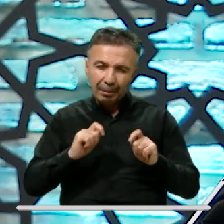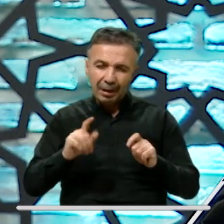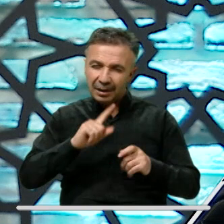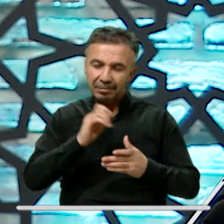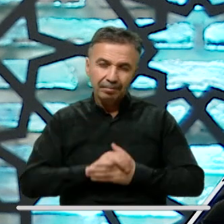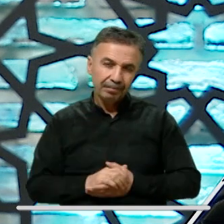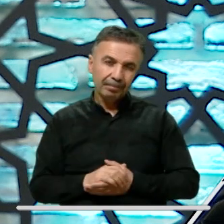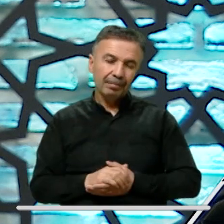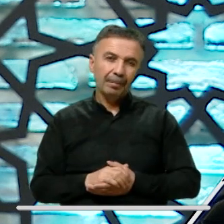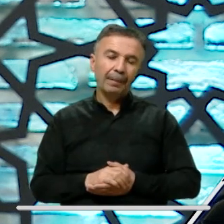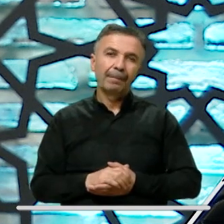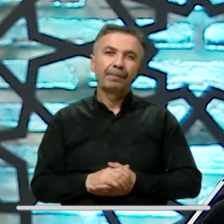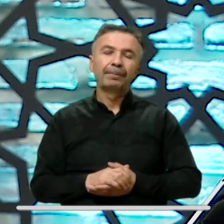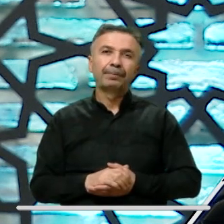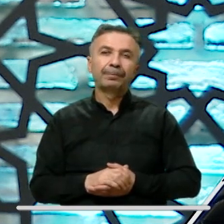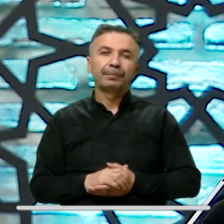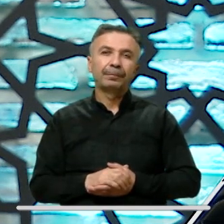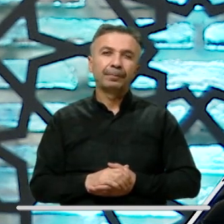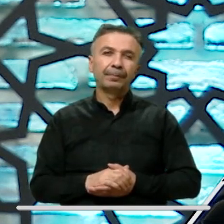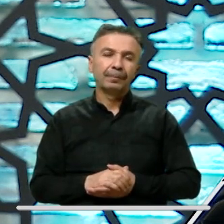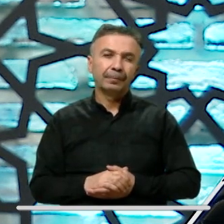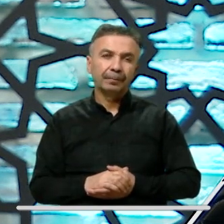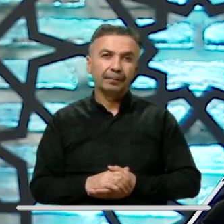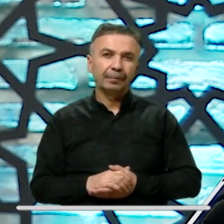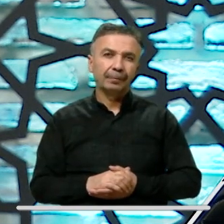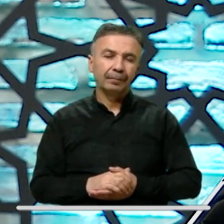yapmayın, şekeriniz alt üst olur diyor mu? Zaten insülin ben. Hı.